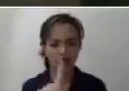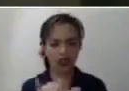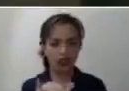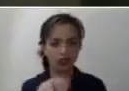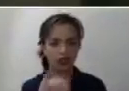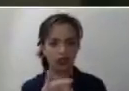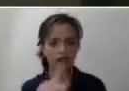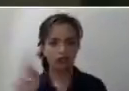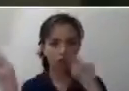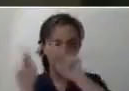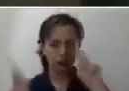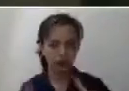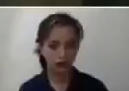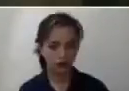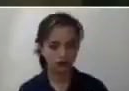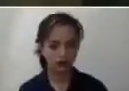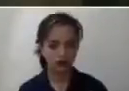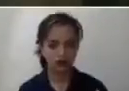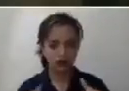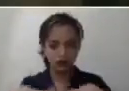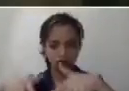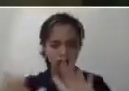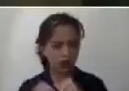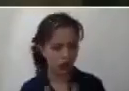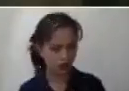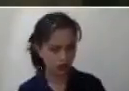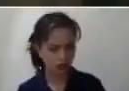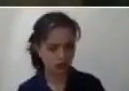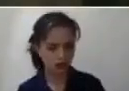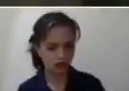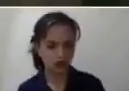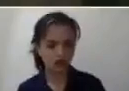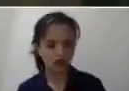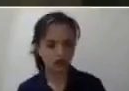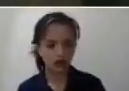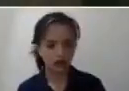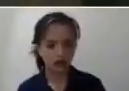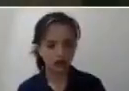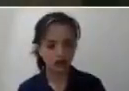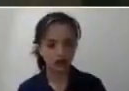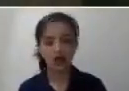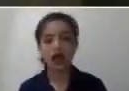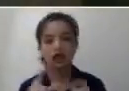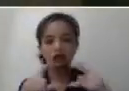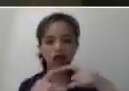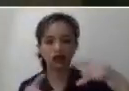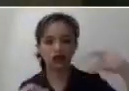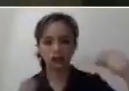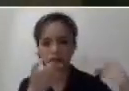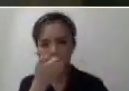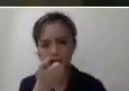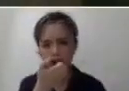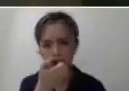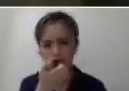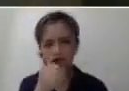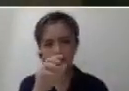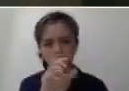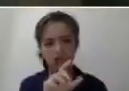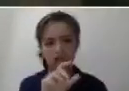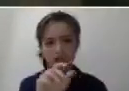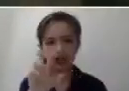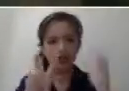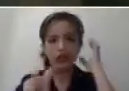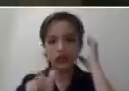Makikipagtulungan ang Presidential Anti-Corruption Commission kay Senador Manny Pacquiao kaugnay sa ibinunyag nitong umano'y